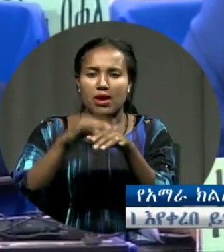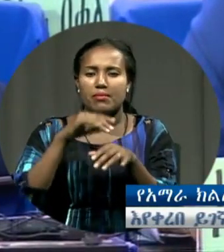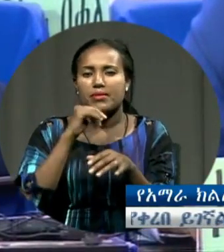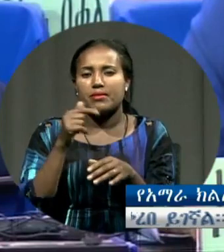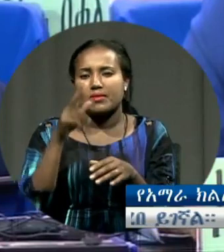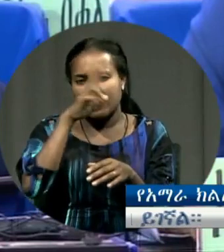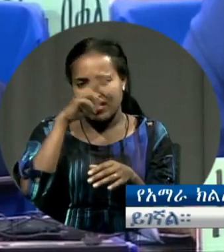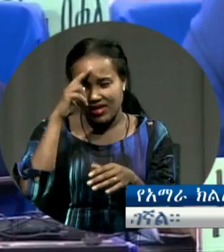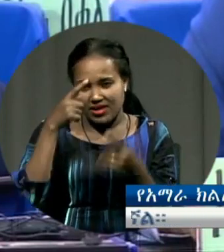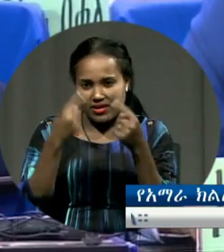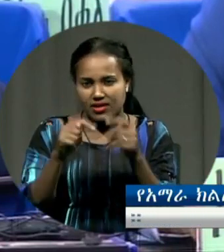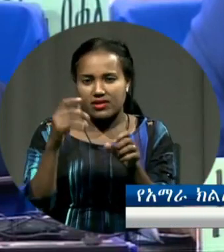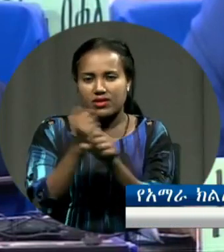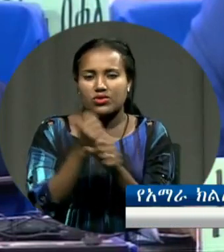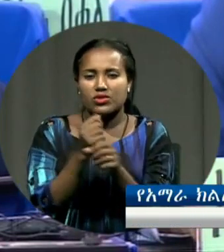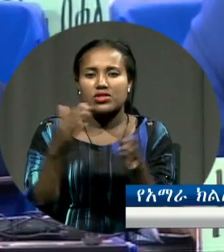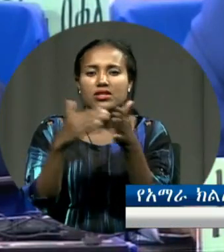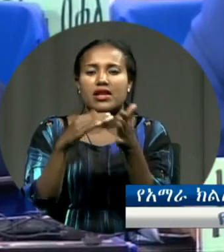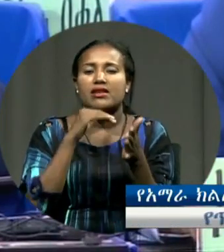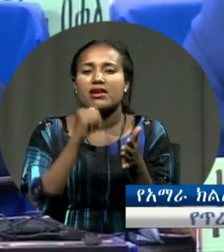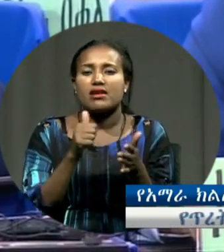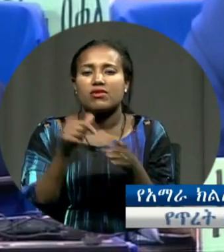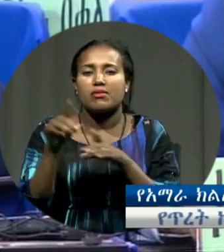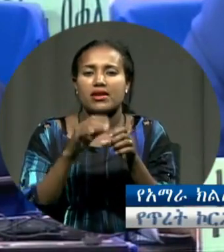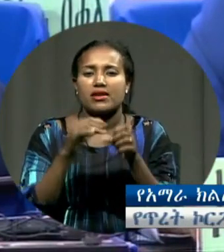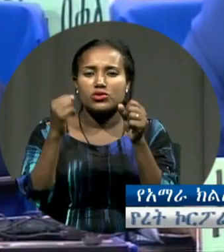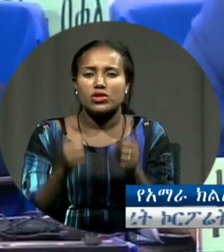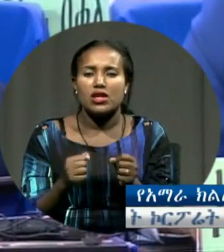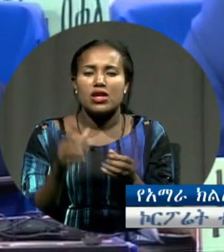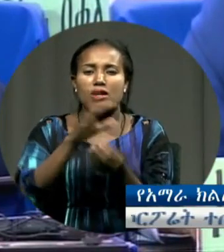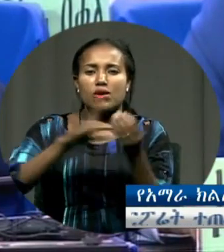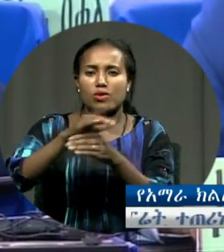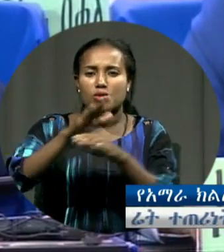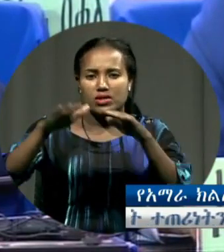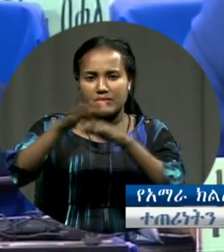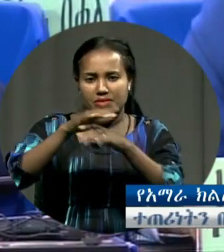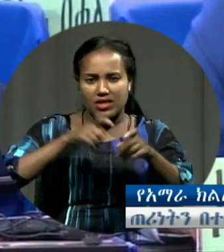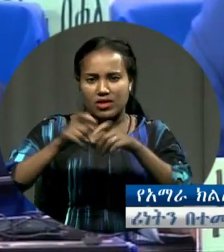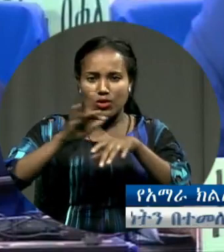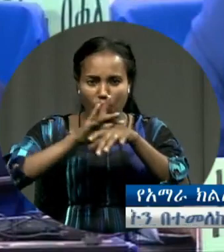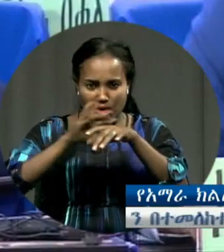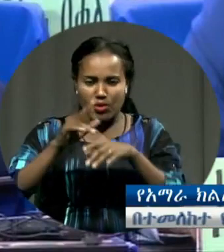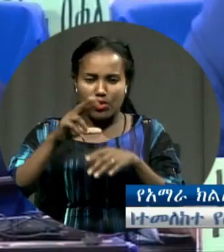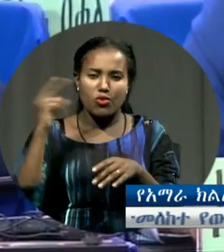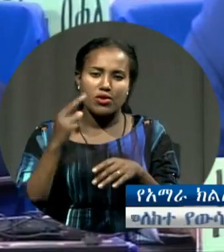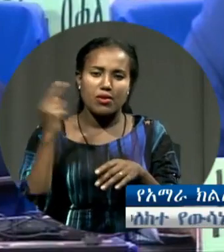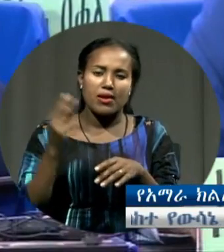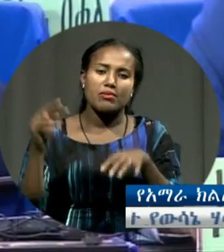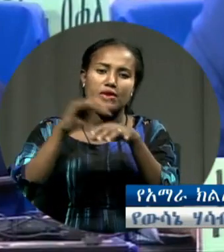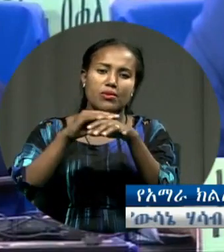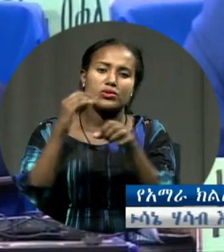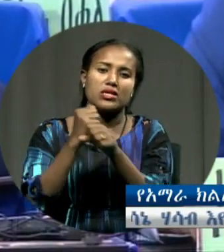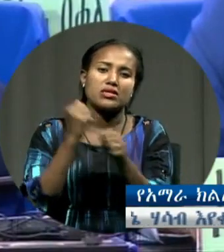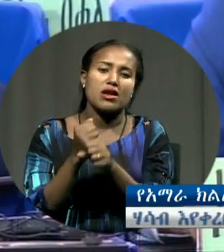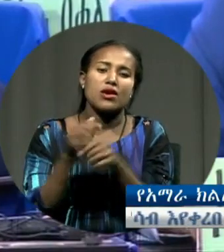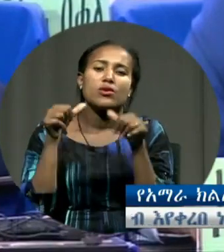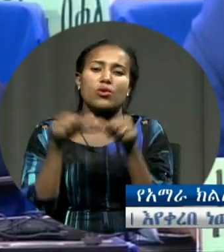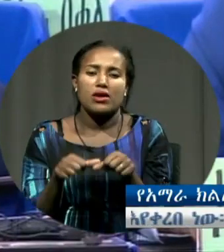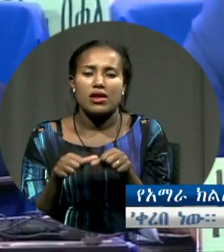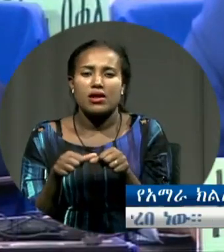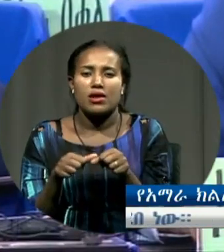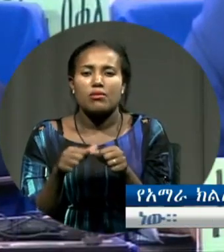ምክንያት የጥረት ስራዎች እንዳይስተጓጎሉ ለማድረግ እንዲቻል የክልሉ ርዕሰ መስተዳድር የተጓደሉ የቦርድ አባላት መድቦ ሲያሰራ ይቆያል።